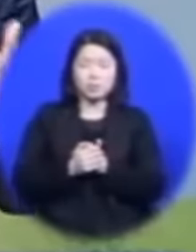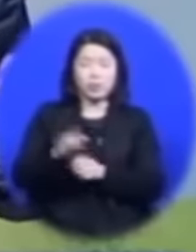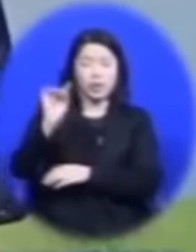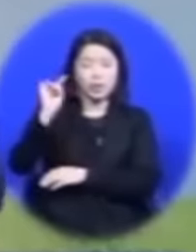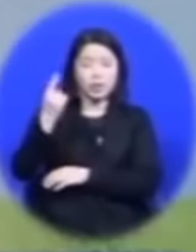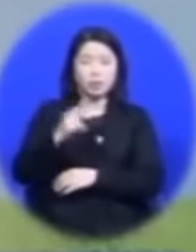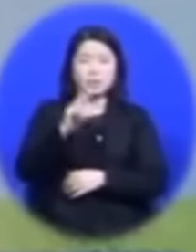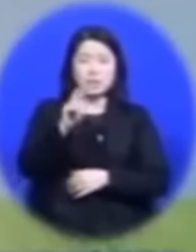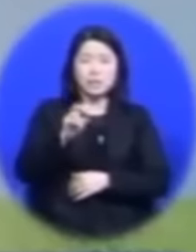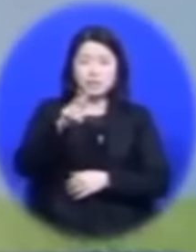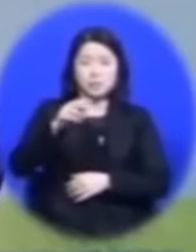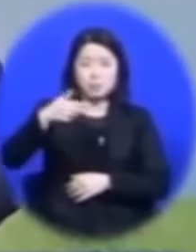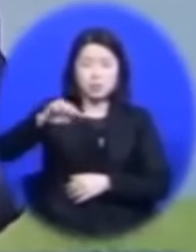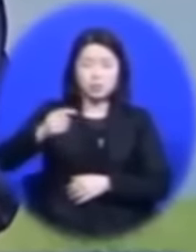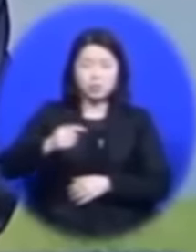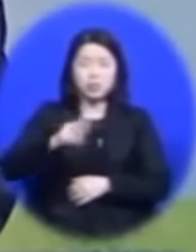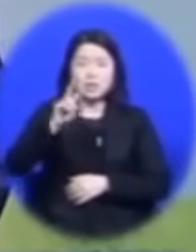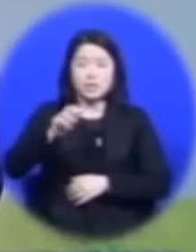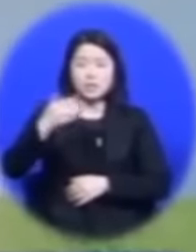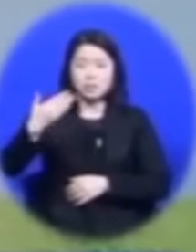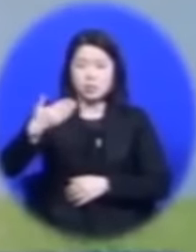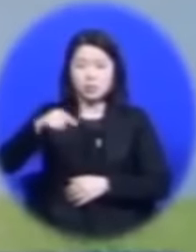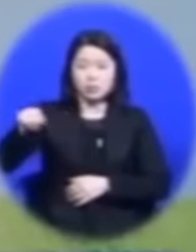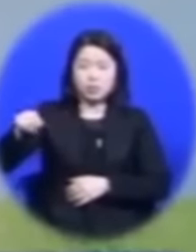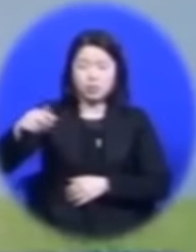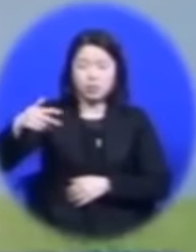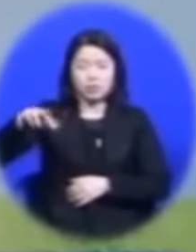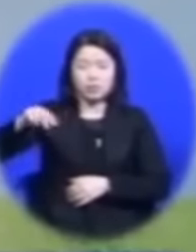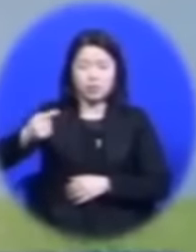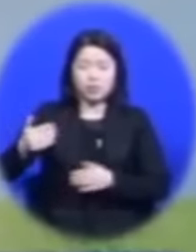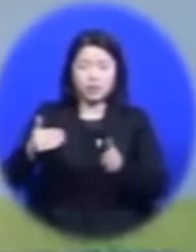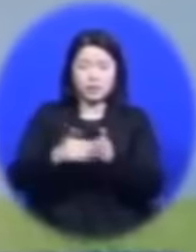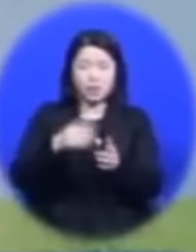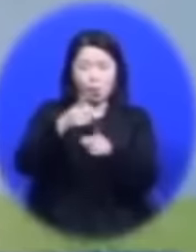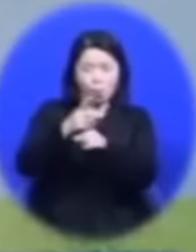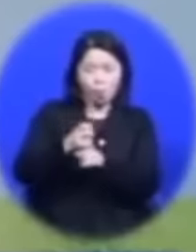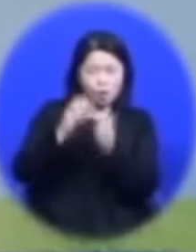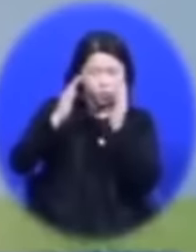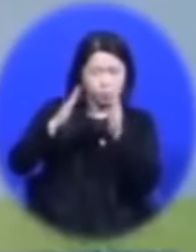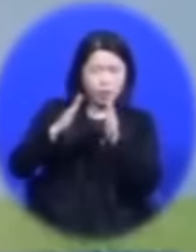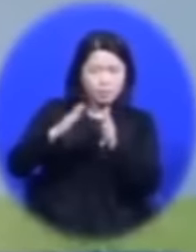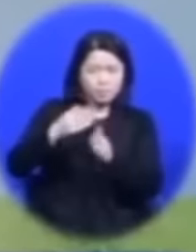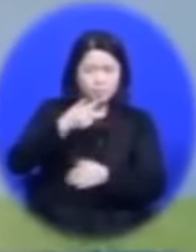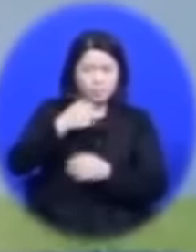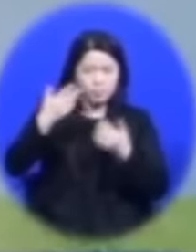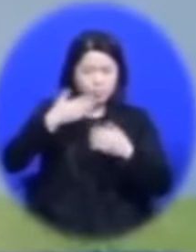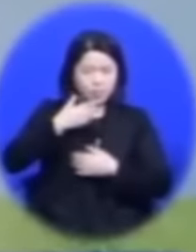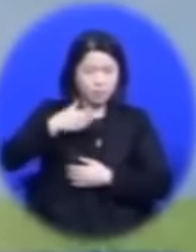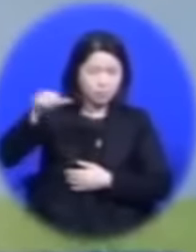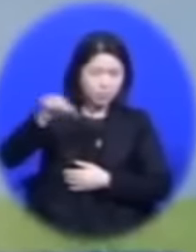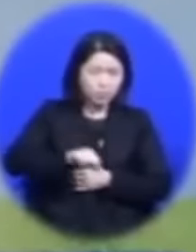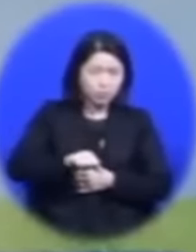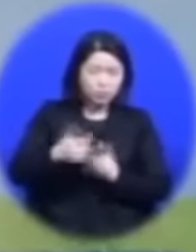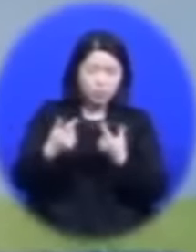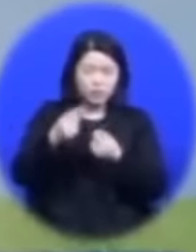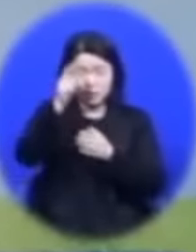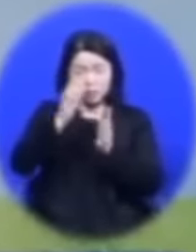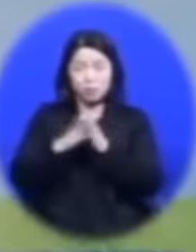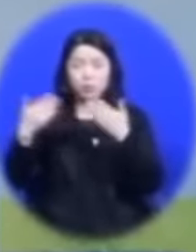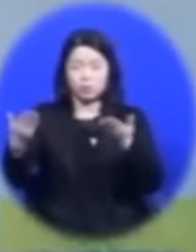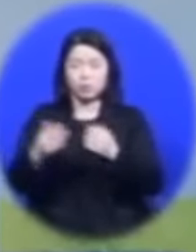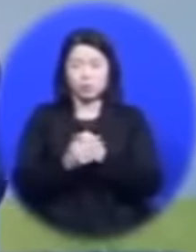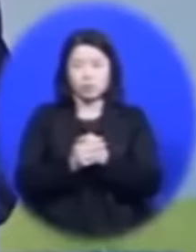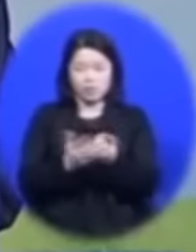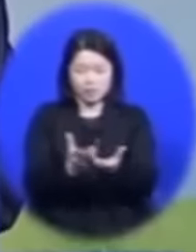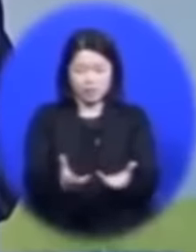다윗이 22절부터 29절까지 원수들을 향하여 저주 같은 기도를 합니다. 22절에는